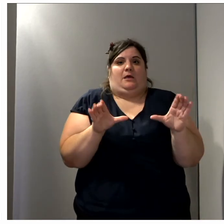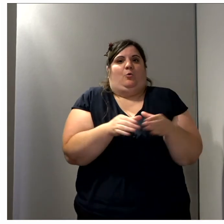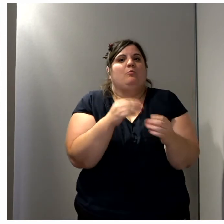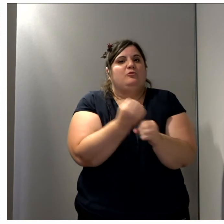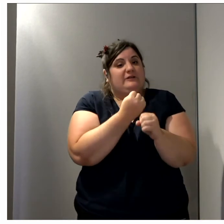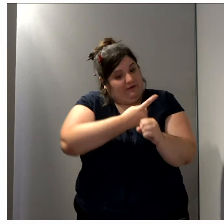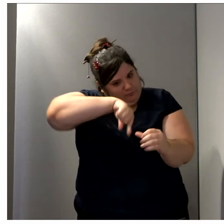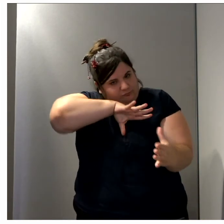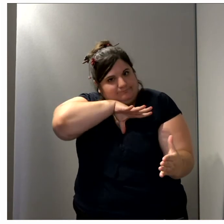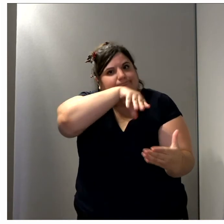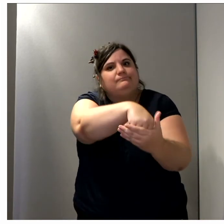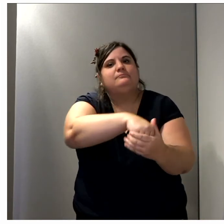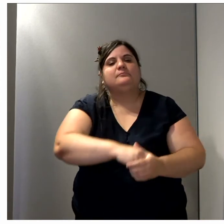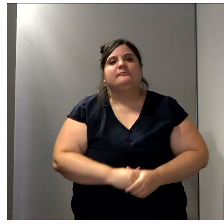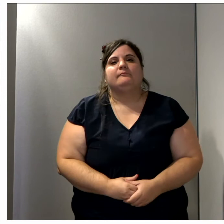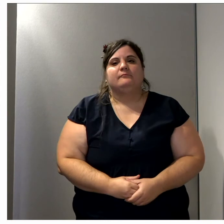nous participons.